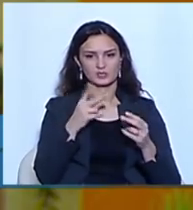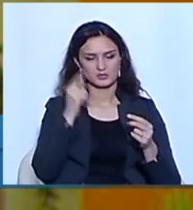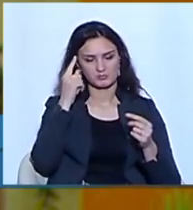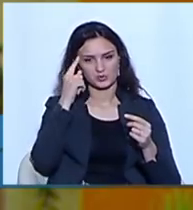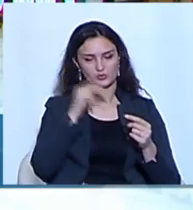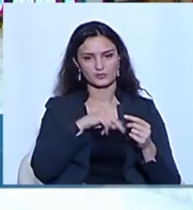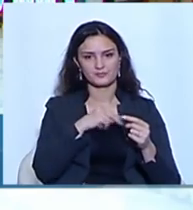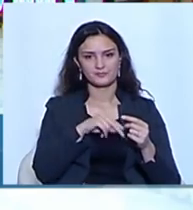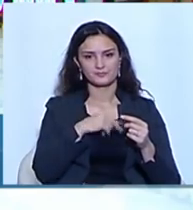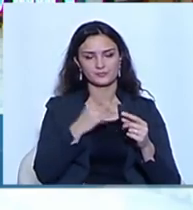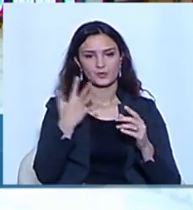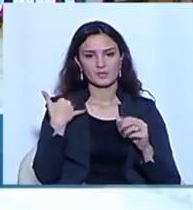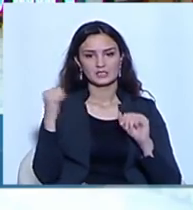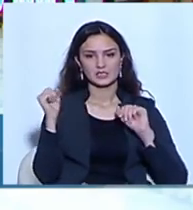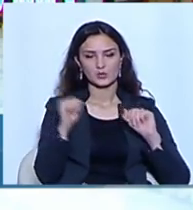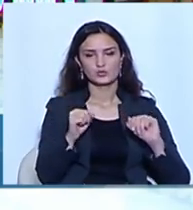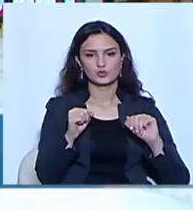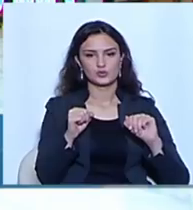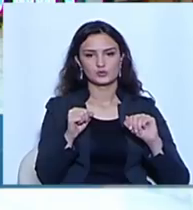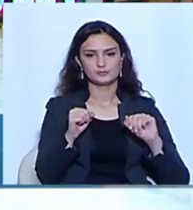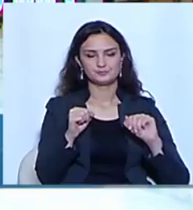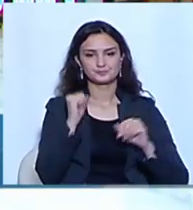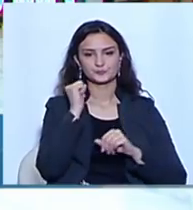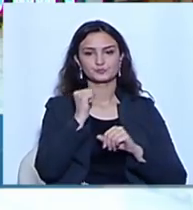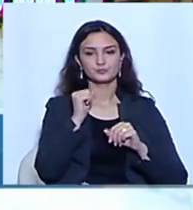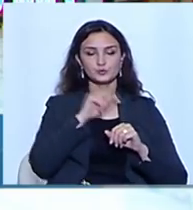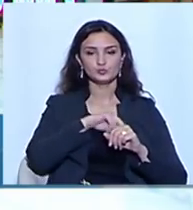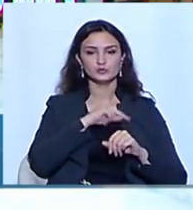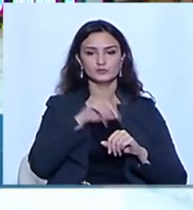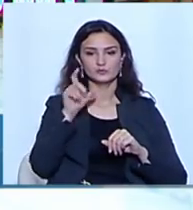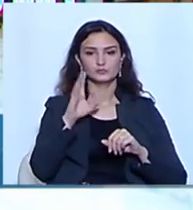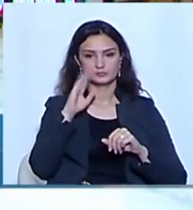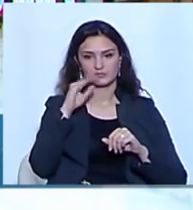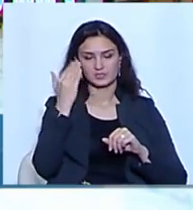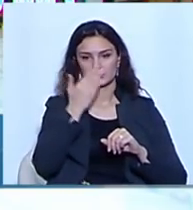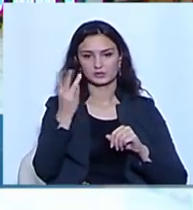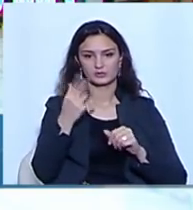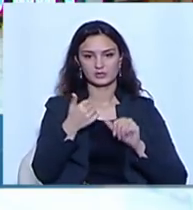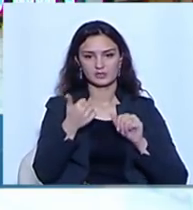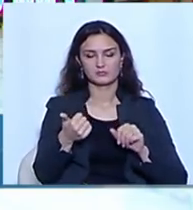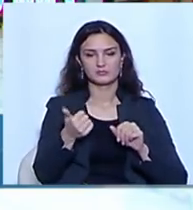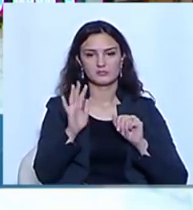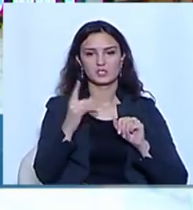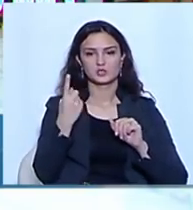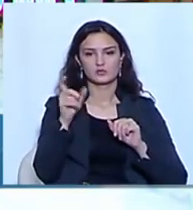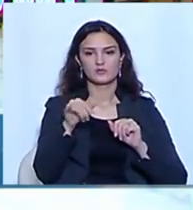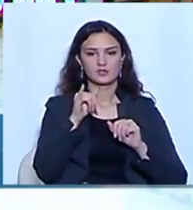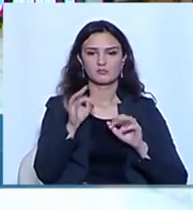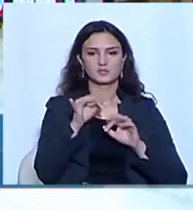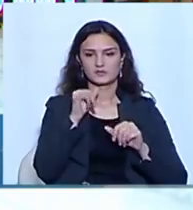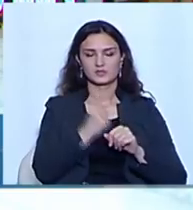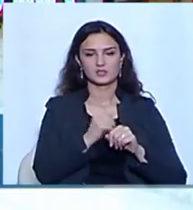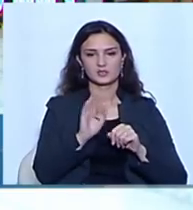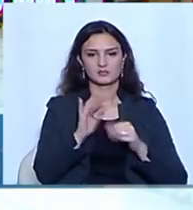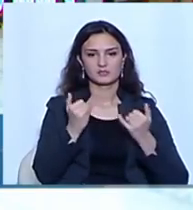შესაძლებელი და გარედან მხარი უნდა დაუჭიროს მომუშავე მშობელს საზოგადოებამ. მარტო ის ვერაფერს ვერ